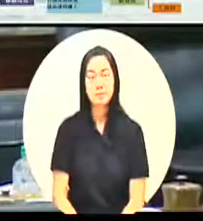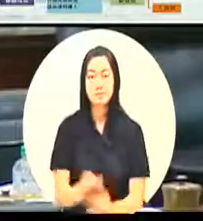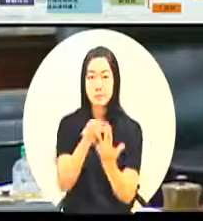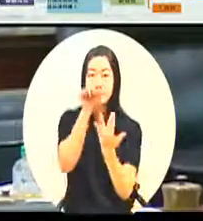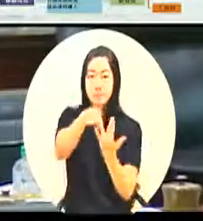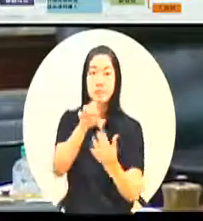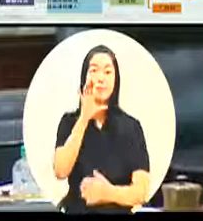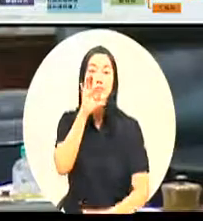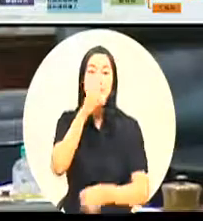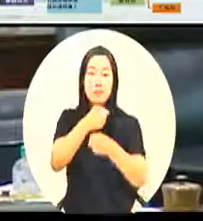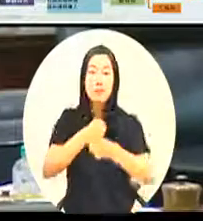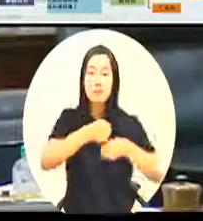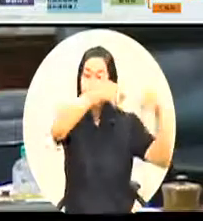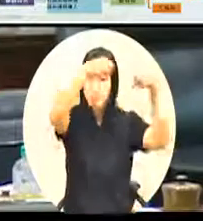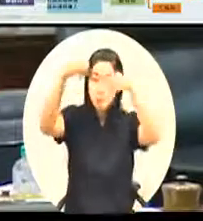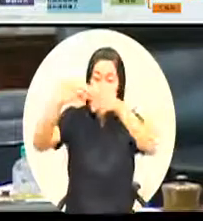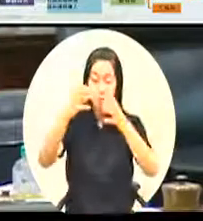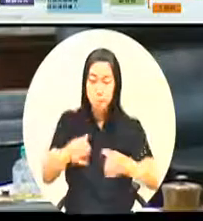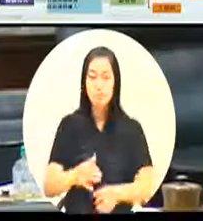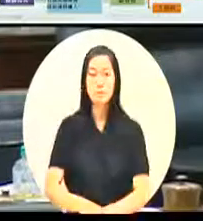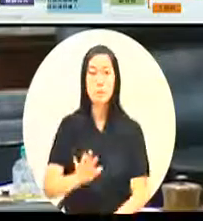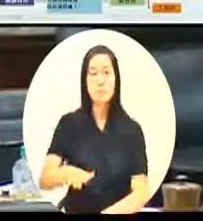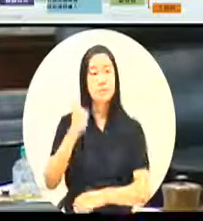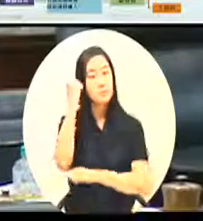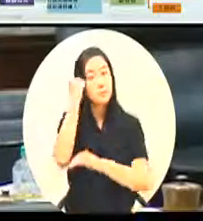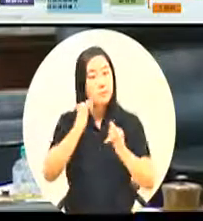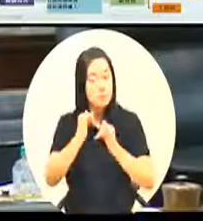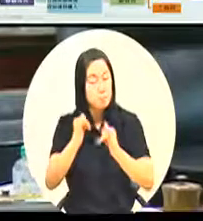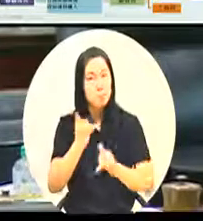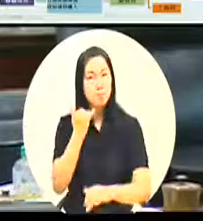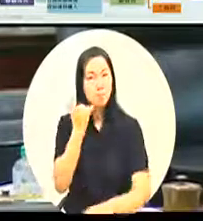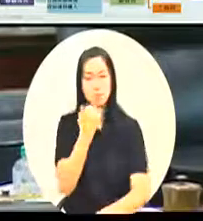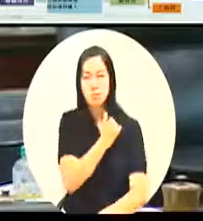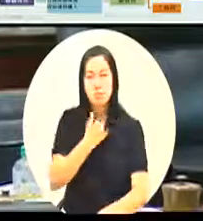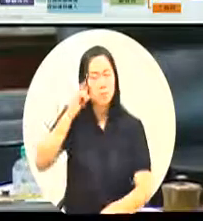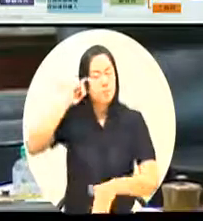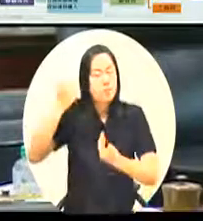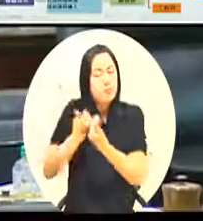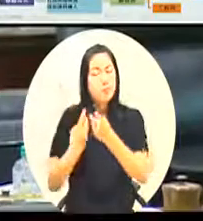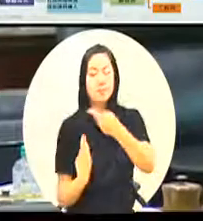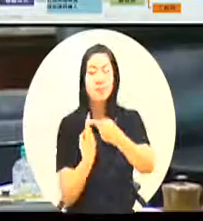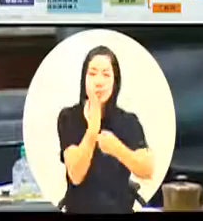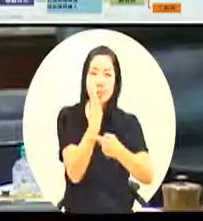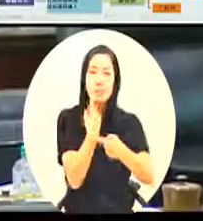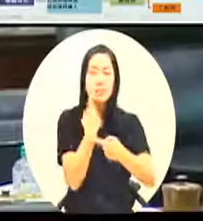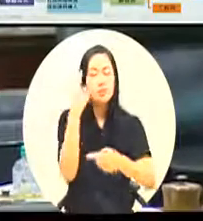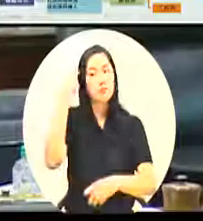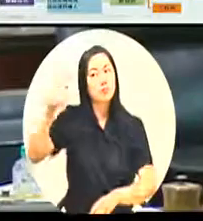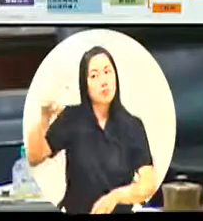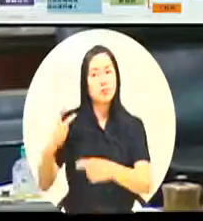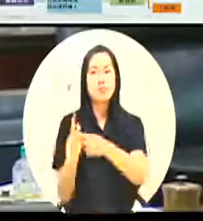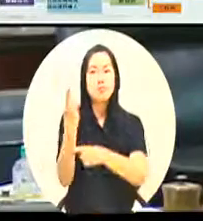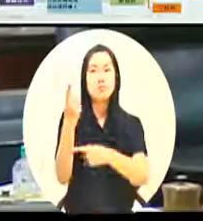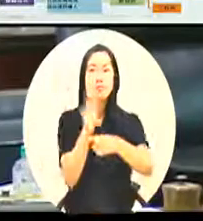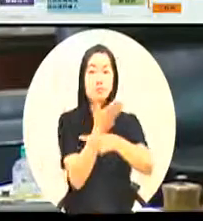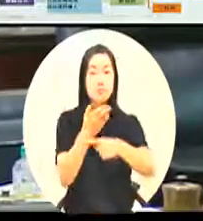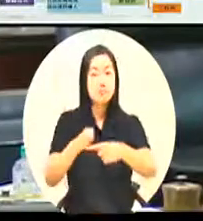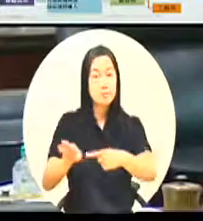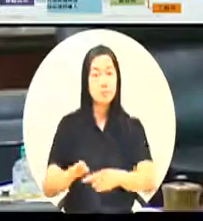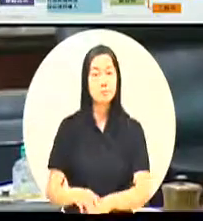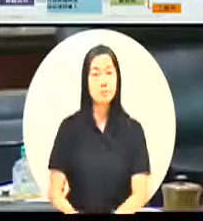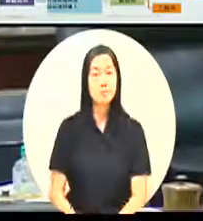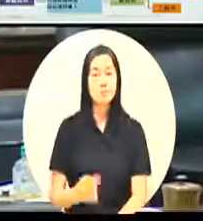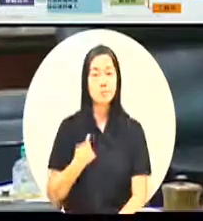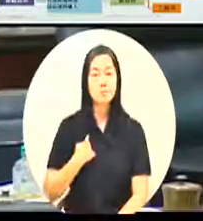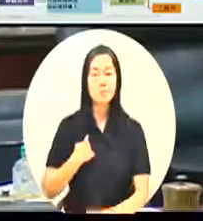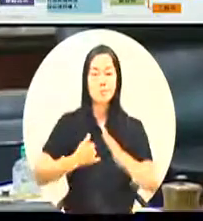星，也许目前整个居民的状况也许反对一半或赞成一半，我也不清楚，因为我出去总是